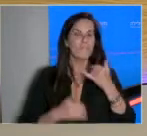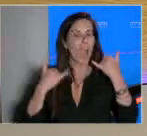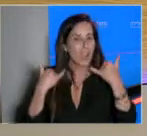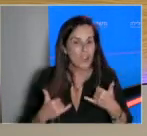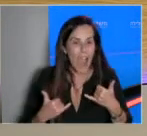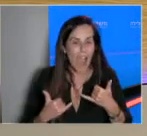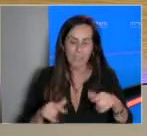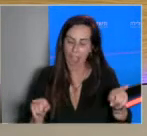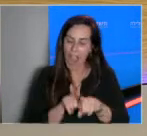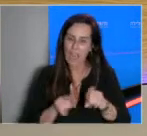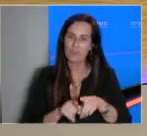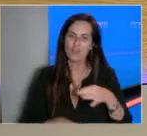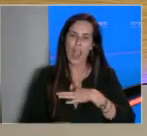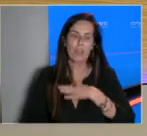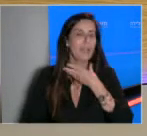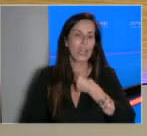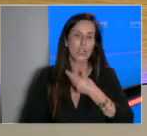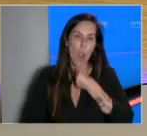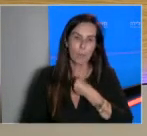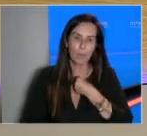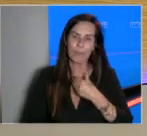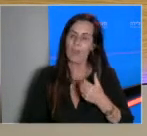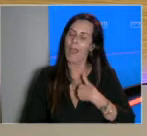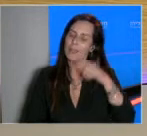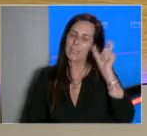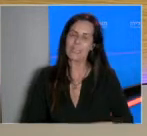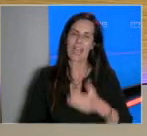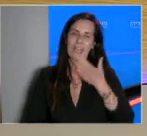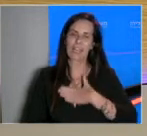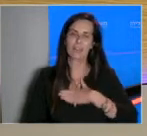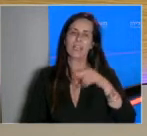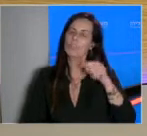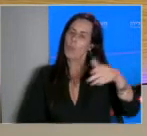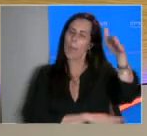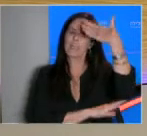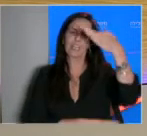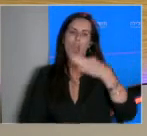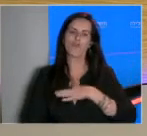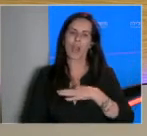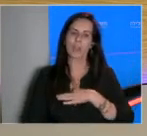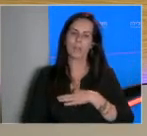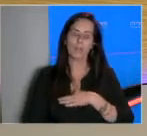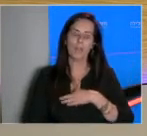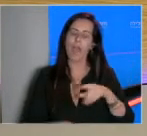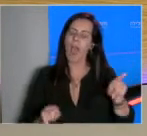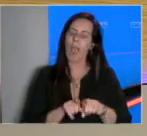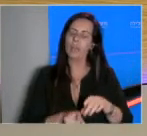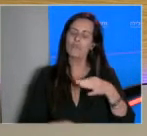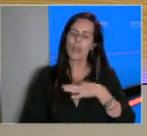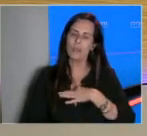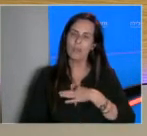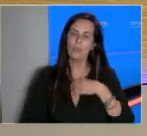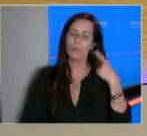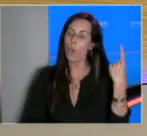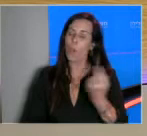ועכשיו, האחים והאחיות שלי יוצאי אתיופיה. אני אזרח ישראלי, זו המדינה שלי. אחיי ואחיותיי,